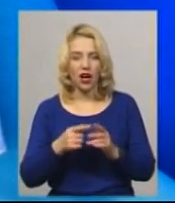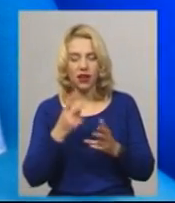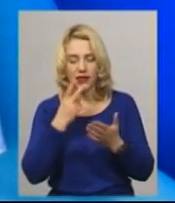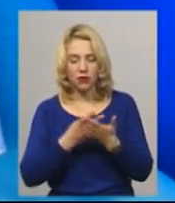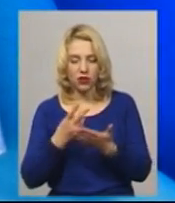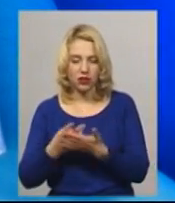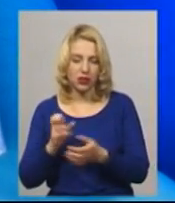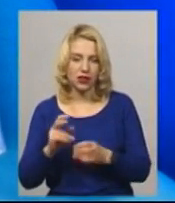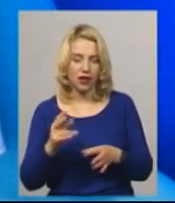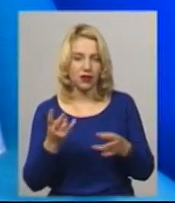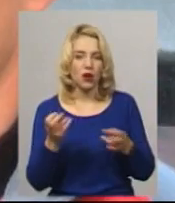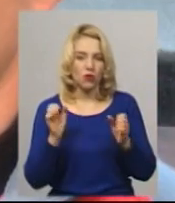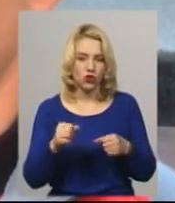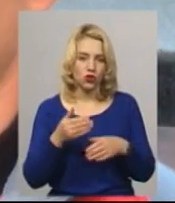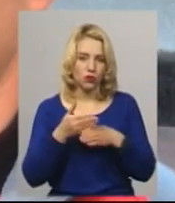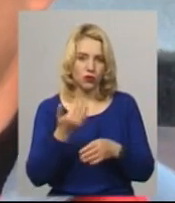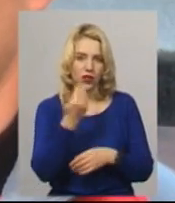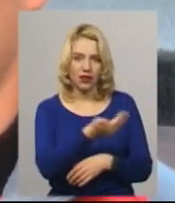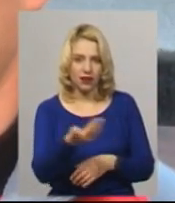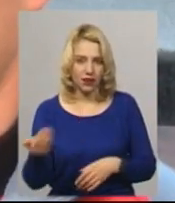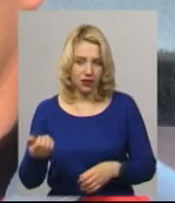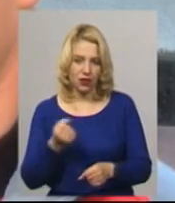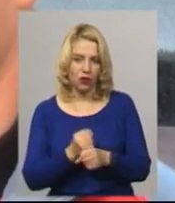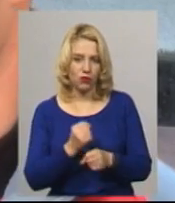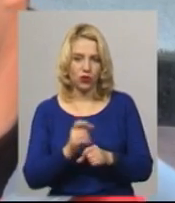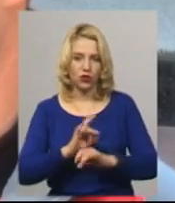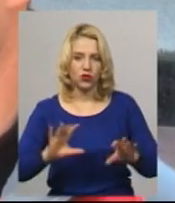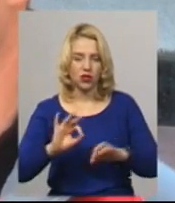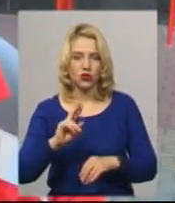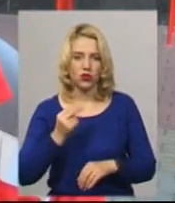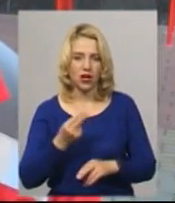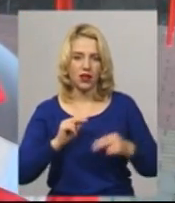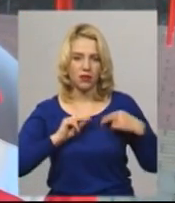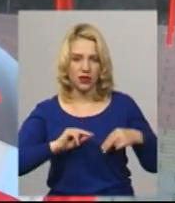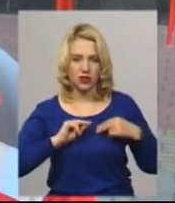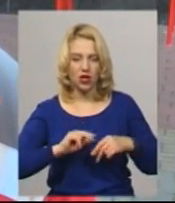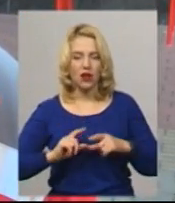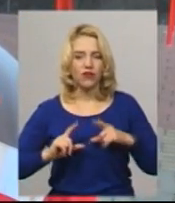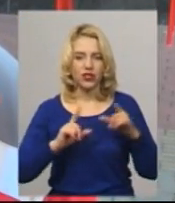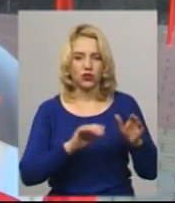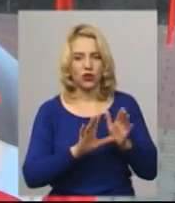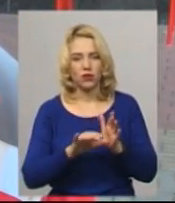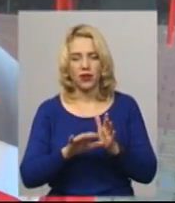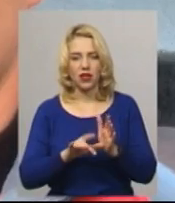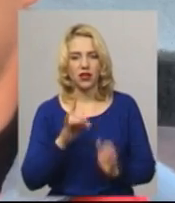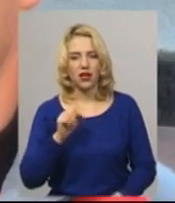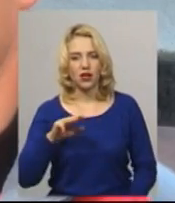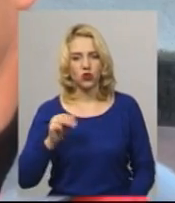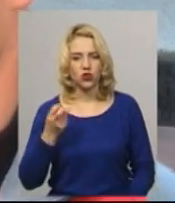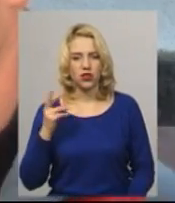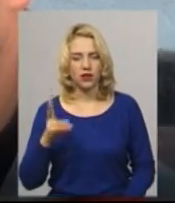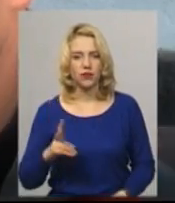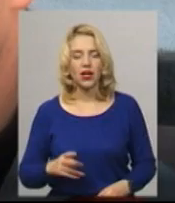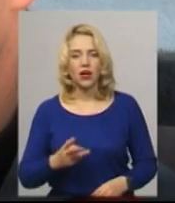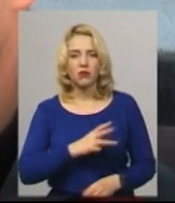кому та як вона може допомогти у Хмельницькому, каже соціальний працівник виїзної бригади паліативної допомоги Григорій Ратушняк. Бажаючі люди,